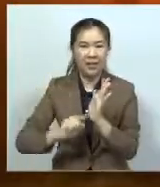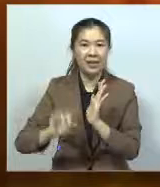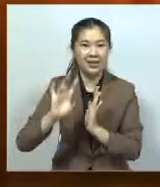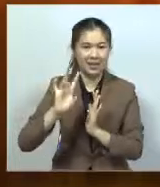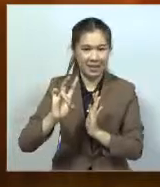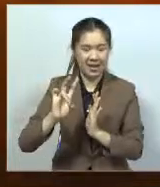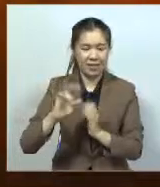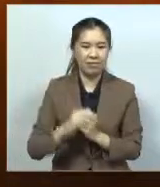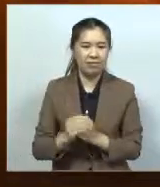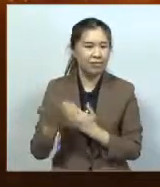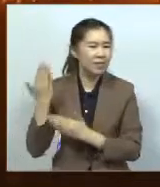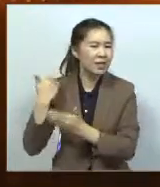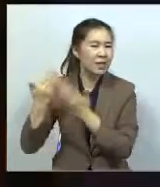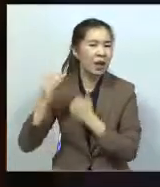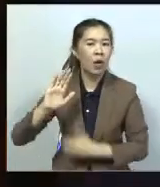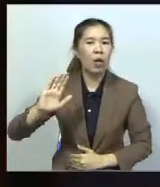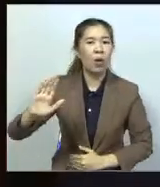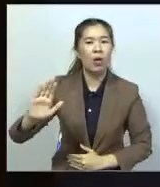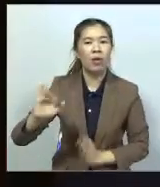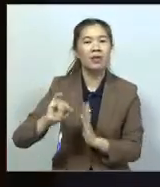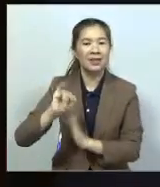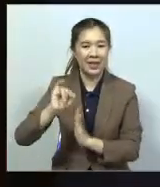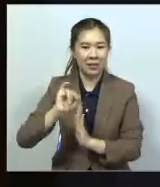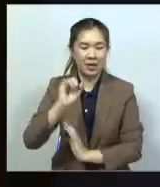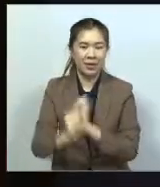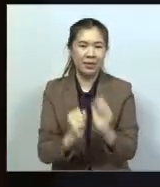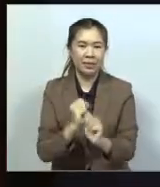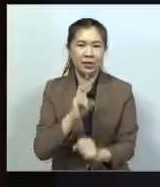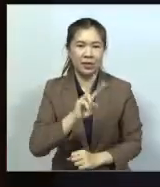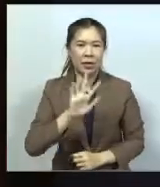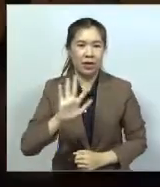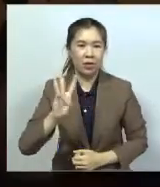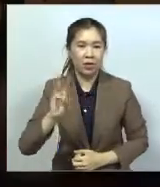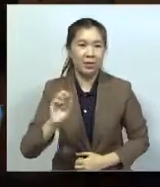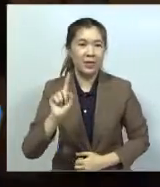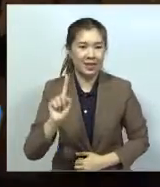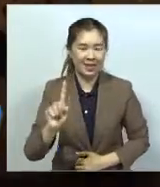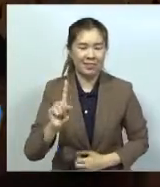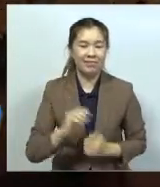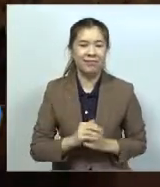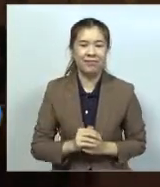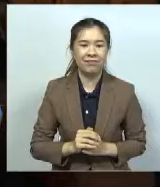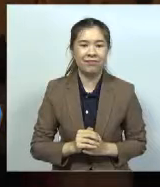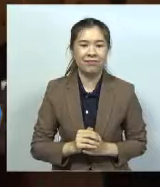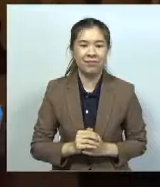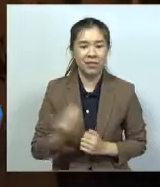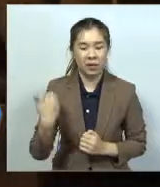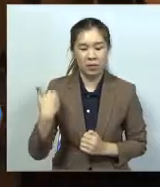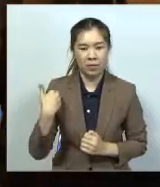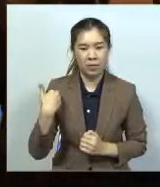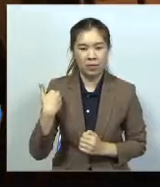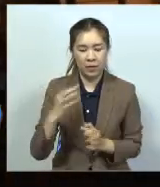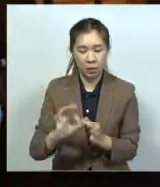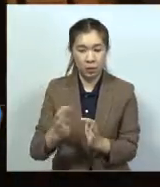เป็นงานประเพณีเดือนยี่เป็งของจังหวัดเชียงใหม่ประจำปี2561นอกจากจะมีการจุดผางปฏิทินกว่